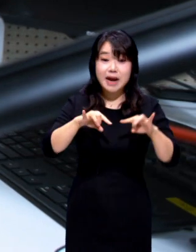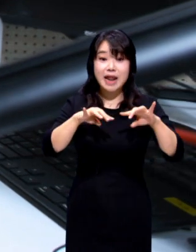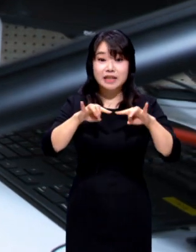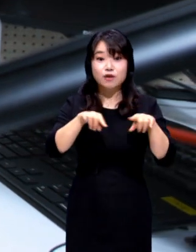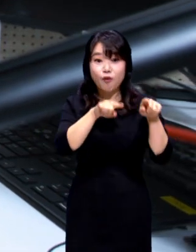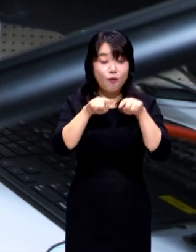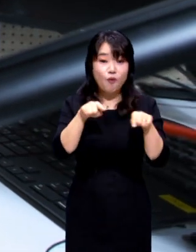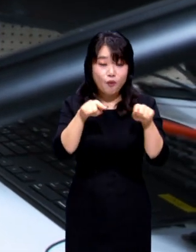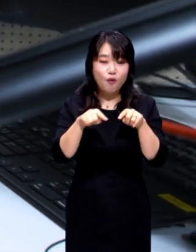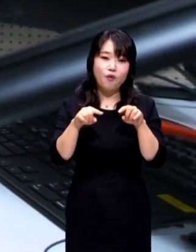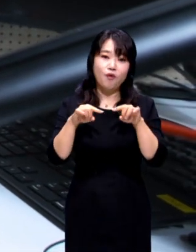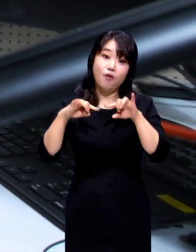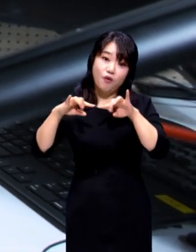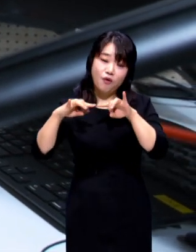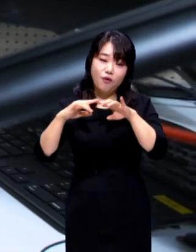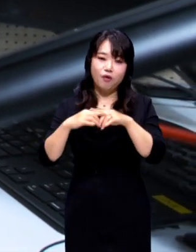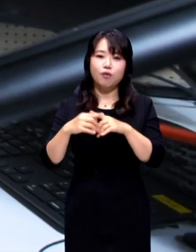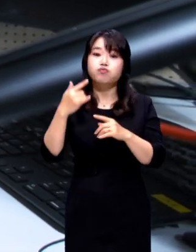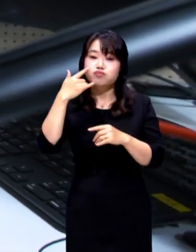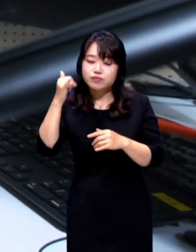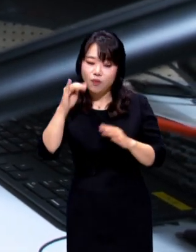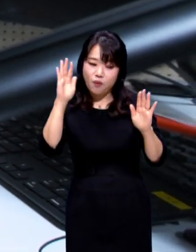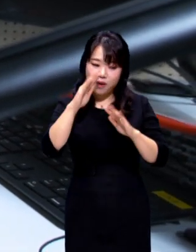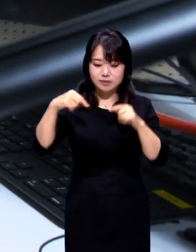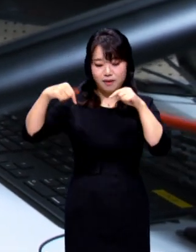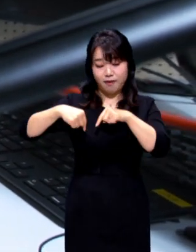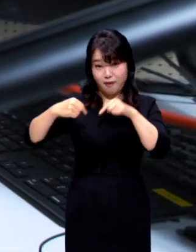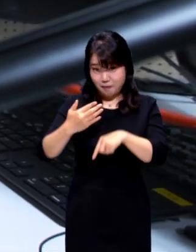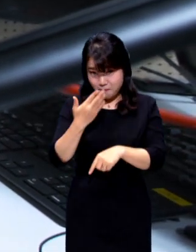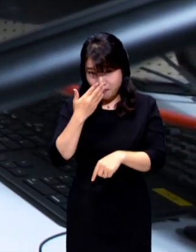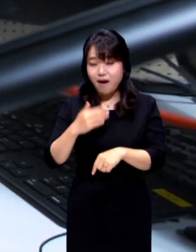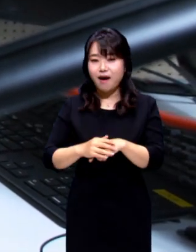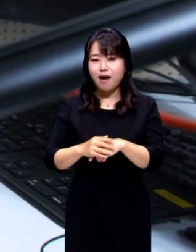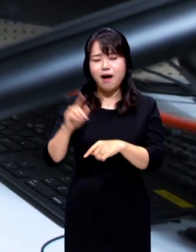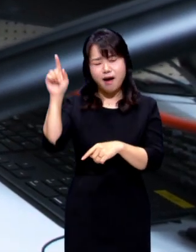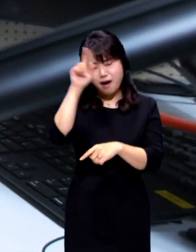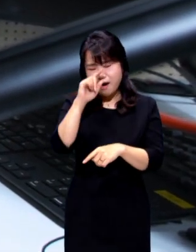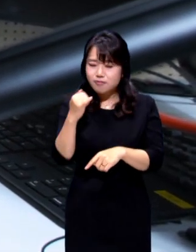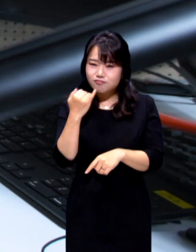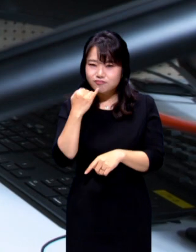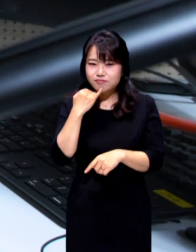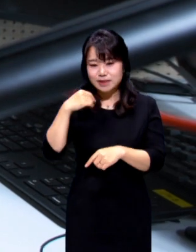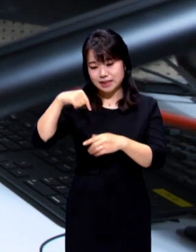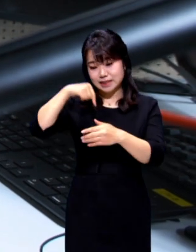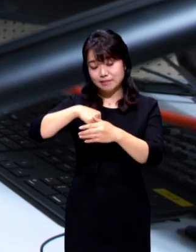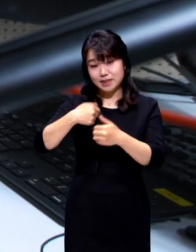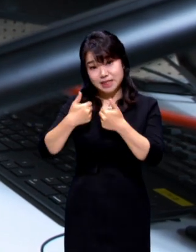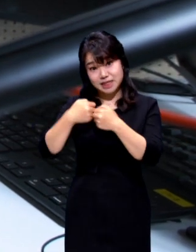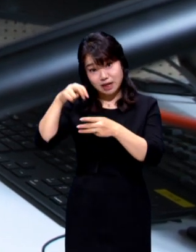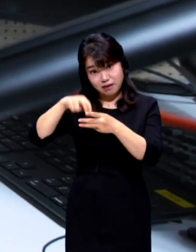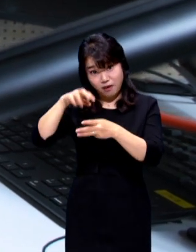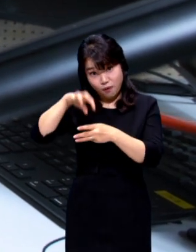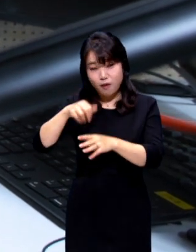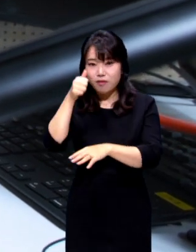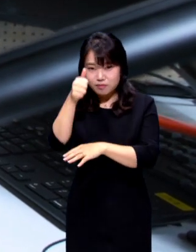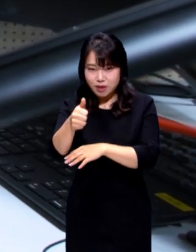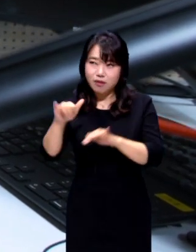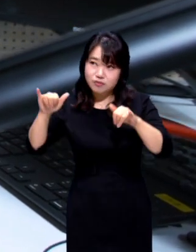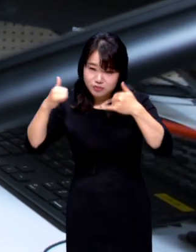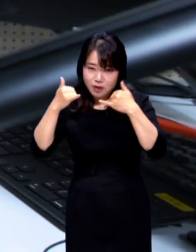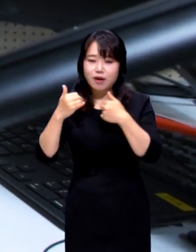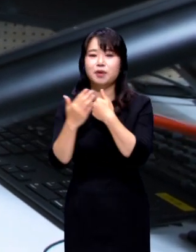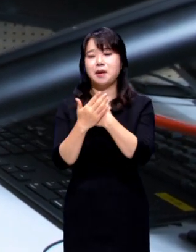고민과 갈등을 털어놓는 심리 상담. 누구나 가까운 청소년 심리 상담센터에서 전문가 도움을 받으실 수